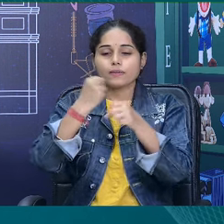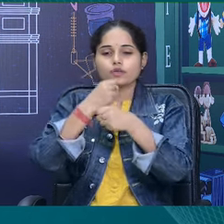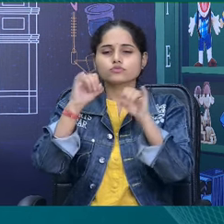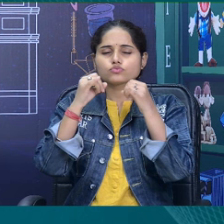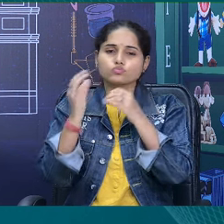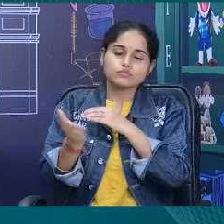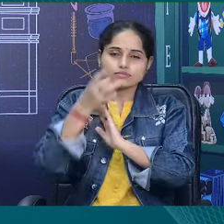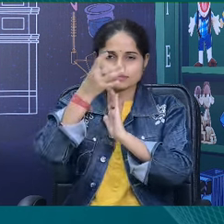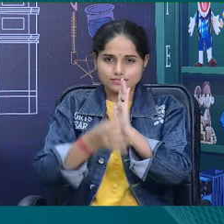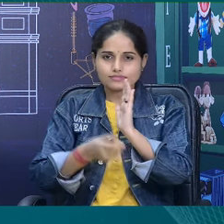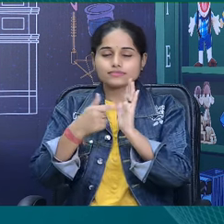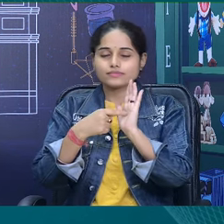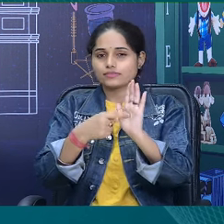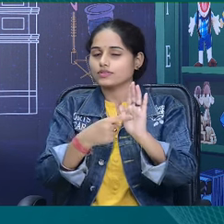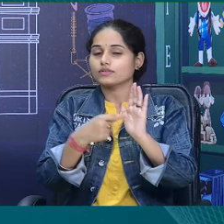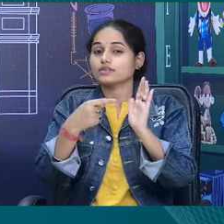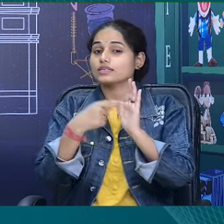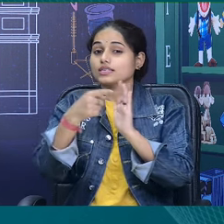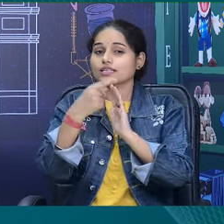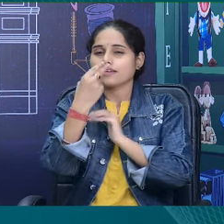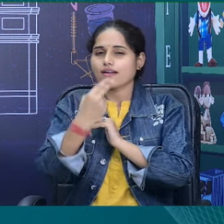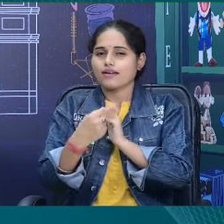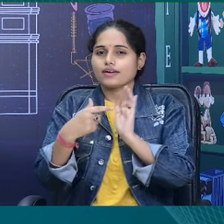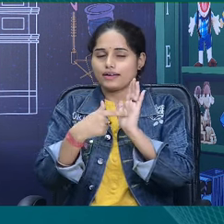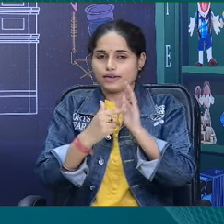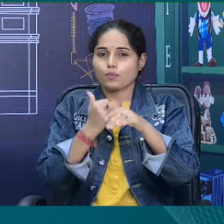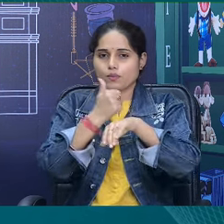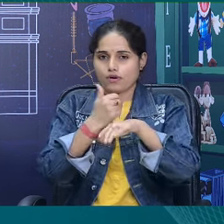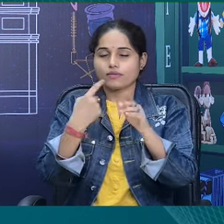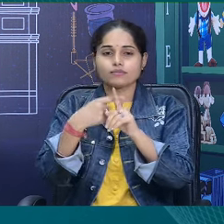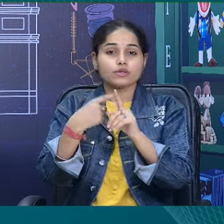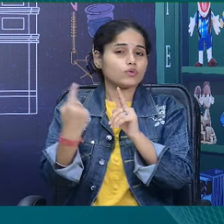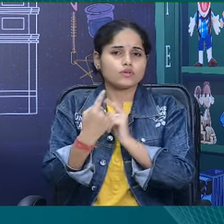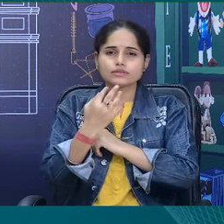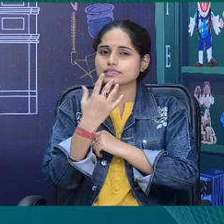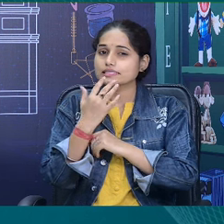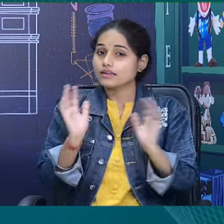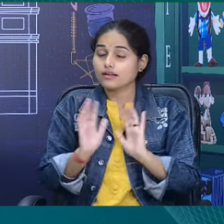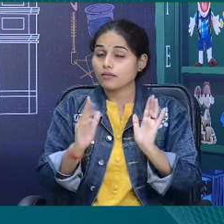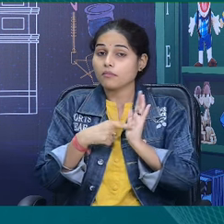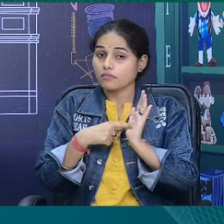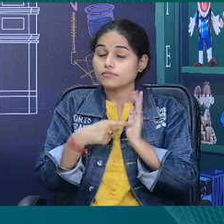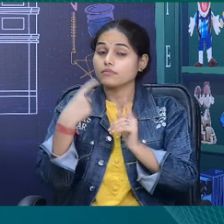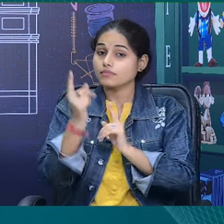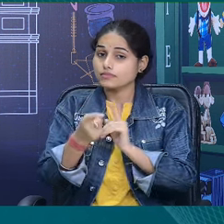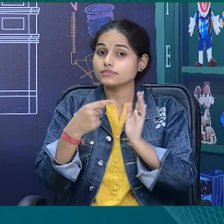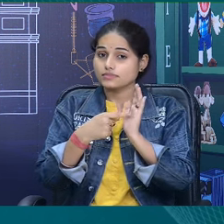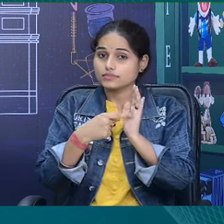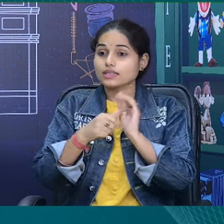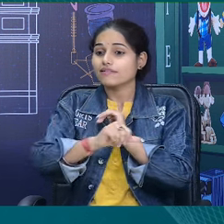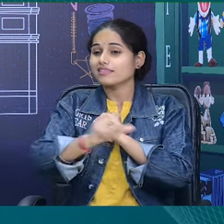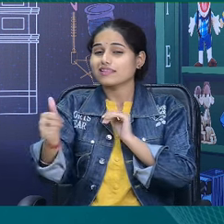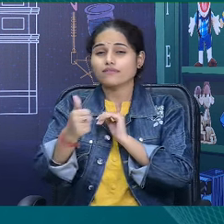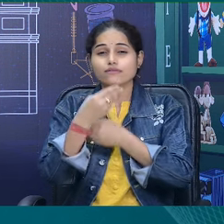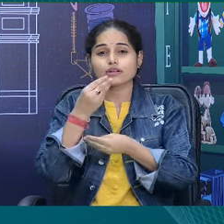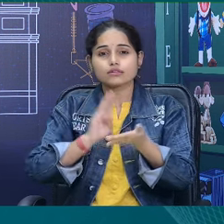लिए तो इन्होंने सर बेसिकली इस आर्ट फॉर्म को प्रोड्यूस किया नॉट ओनली कलर्स दे कैन प्रोड्यूस थिंग्स अ विद अदर मटेरियल